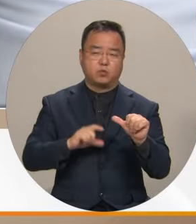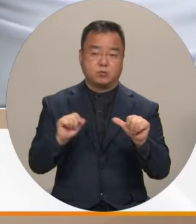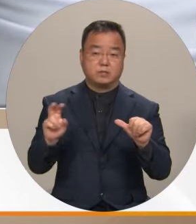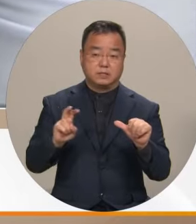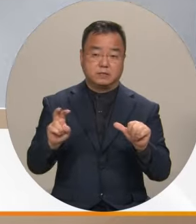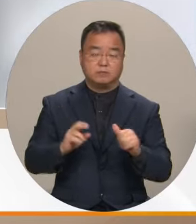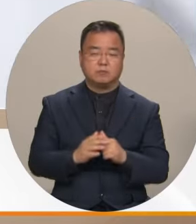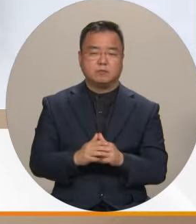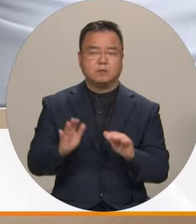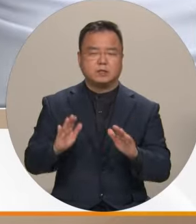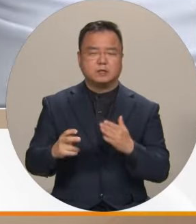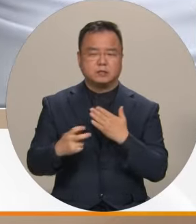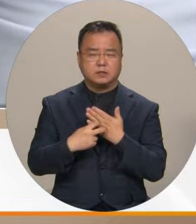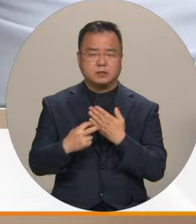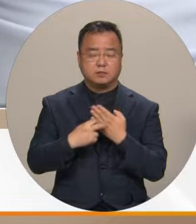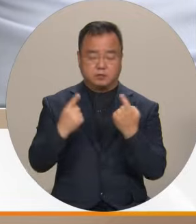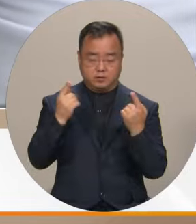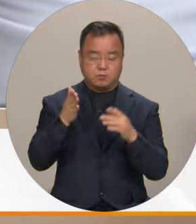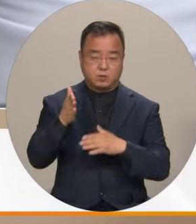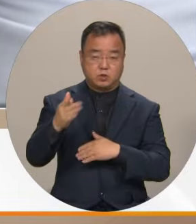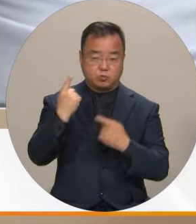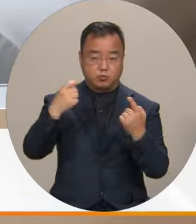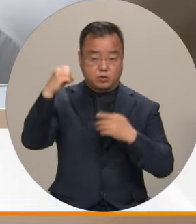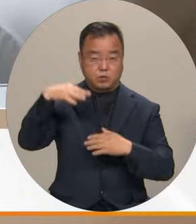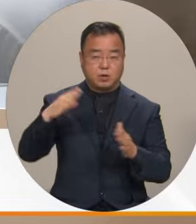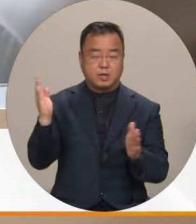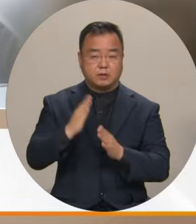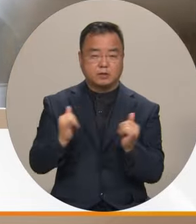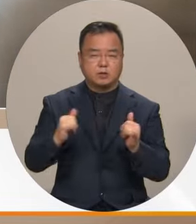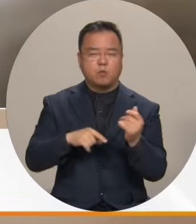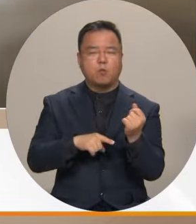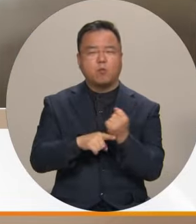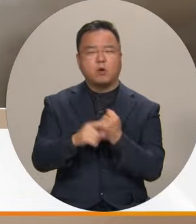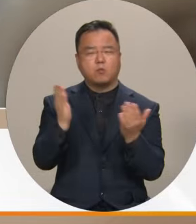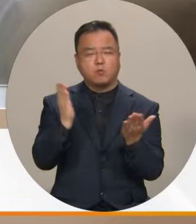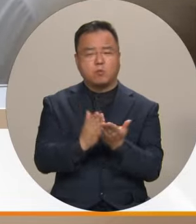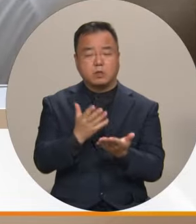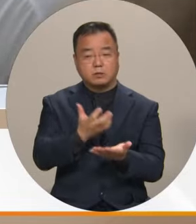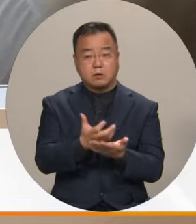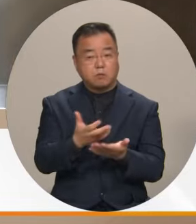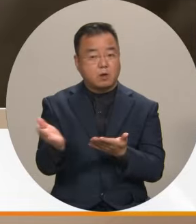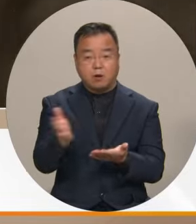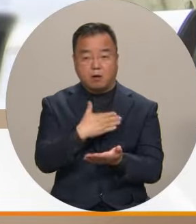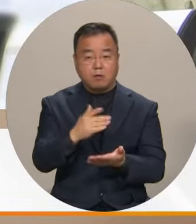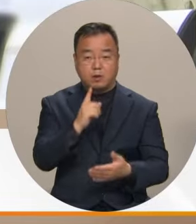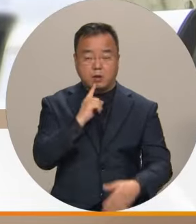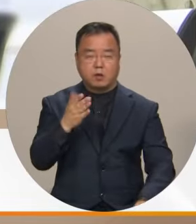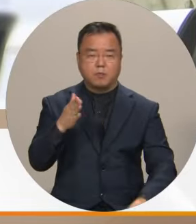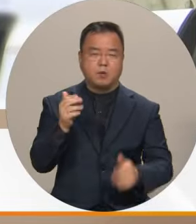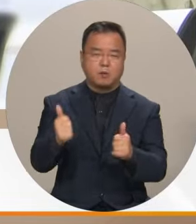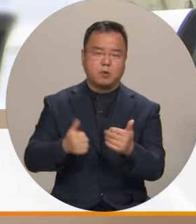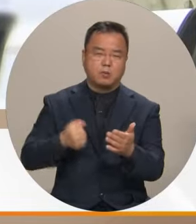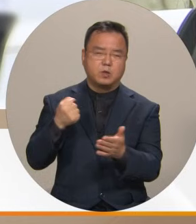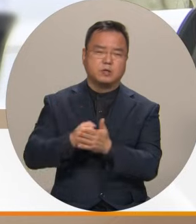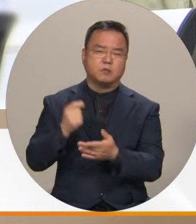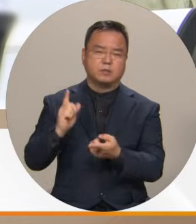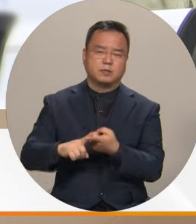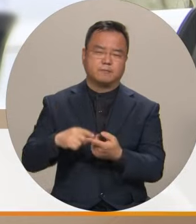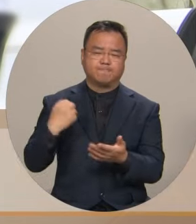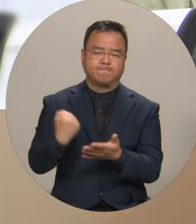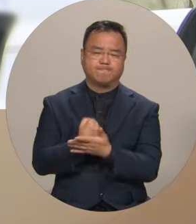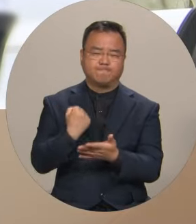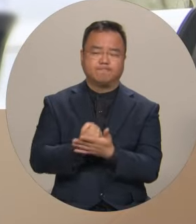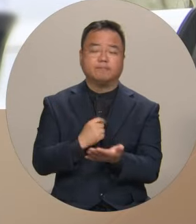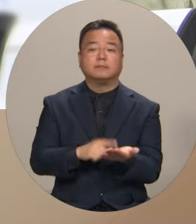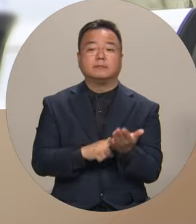의학 전문대학원 학생들도 어 이번에 과학적인 근거가 없는게 드러났는데 법원이 이런 판결을 한 것에 대해서 유감을